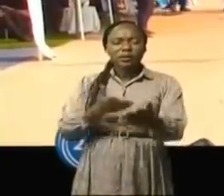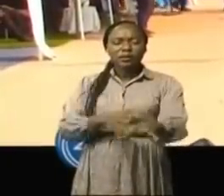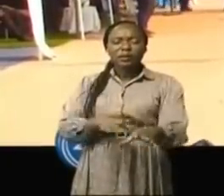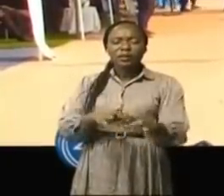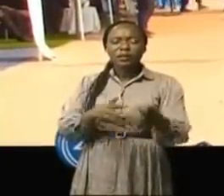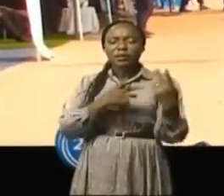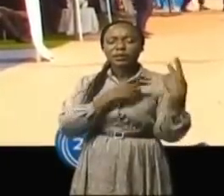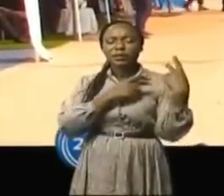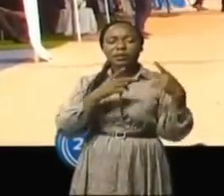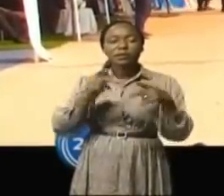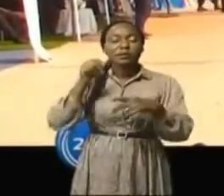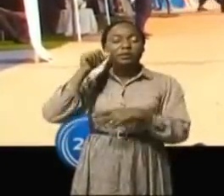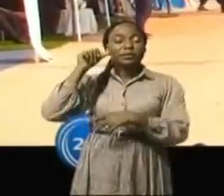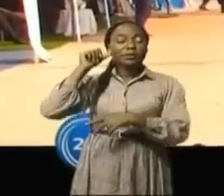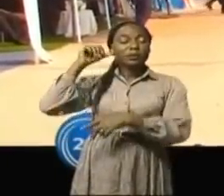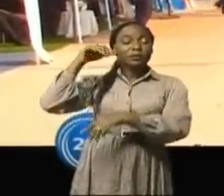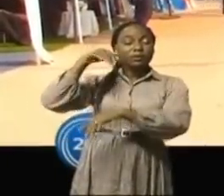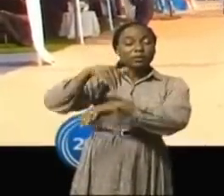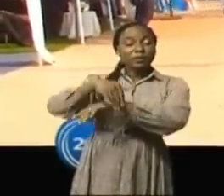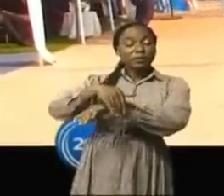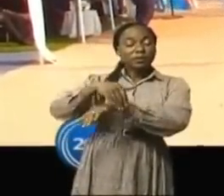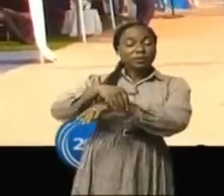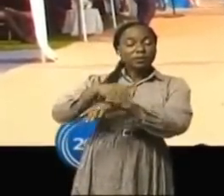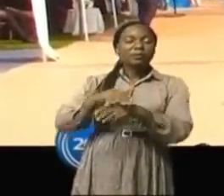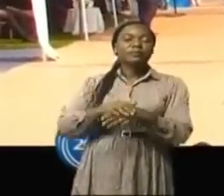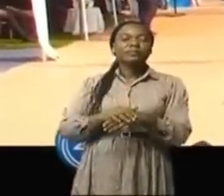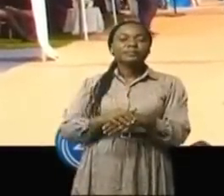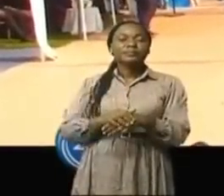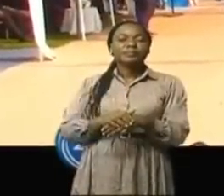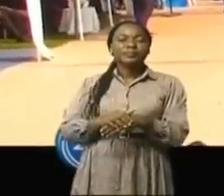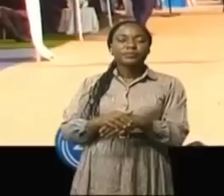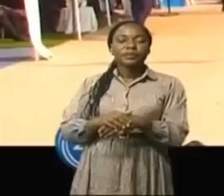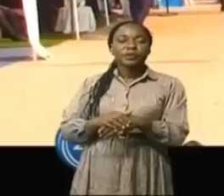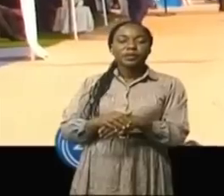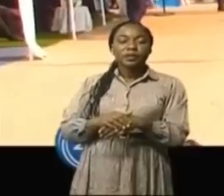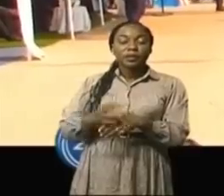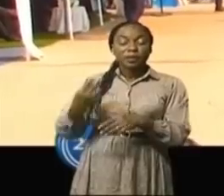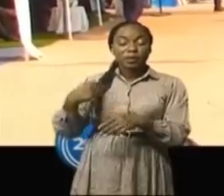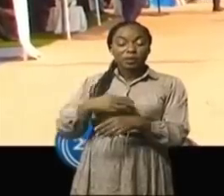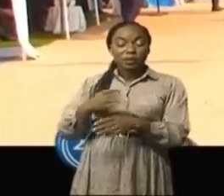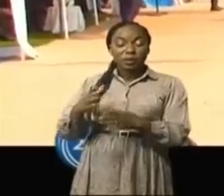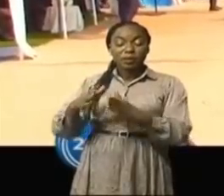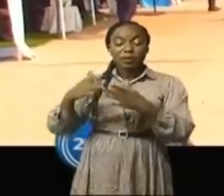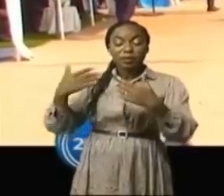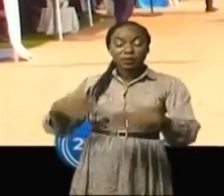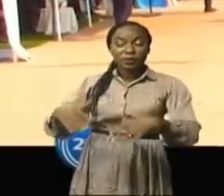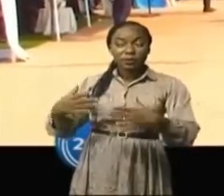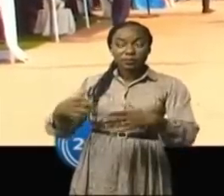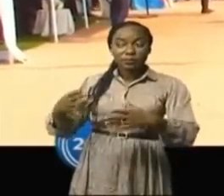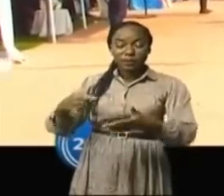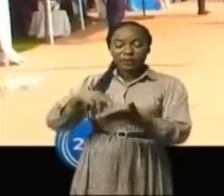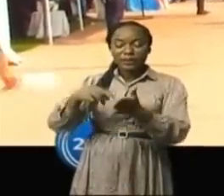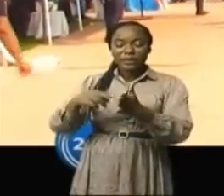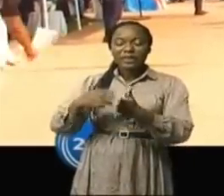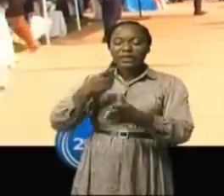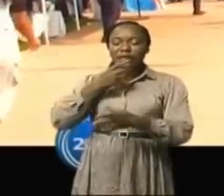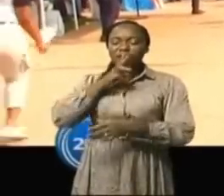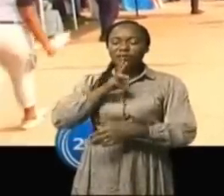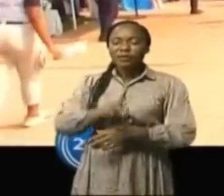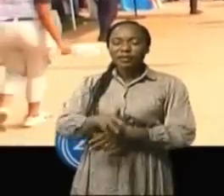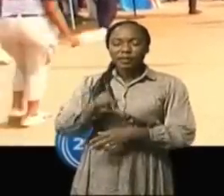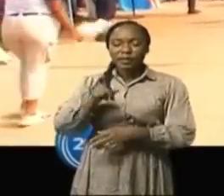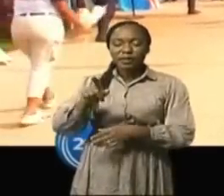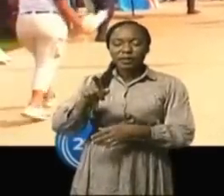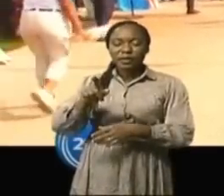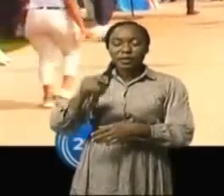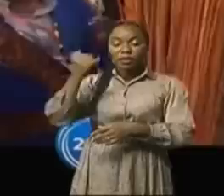hier, soir, tard la nuit, à travers les cérémonies traditionnelles, que l'on devait confirmer réellement que Lumumba